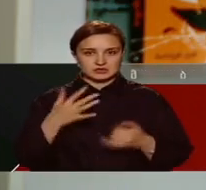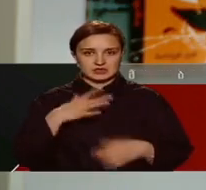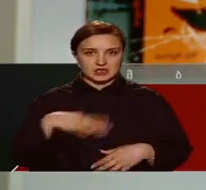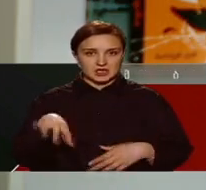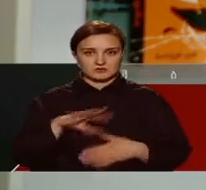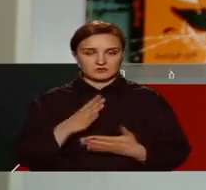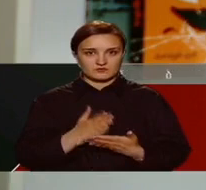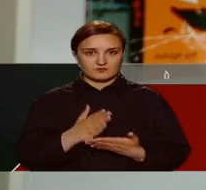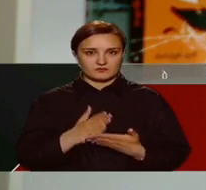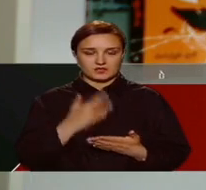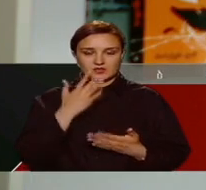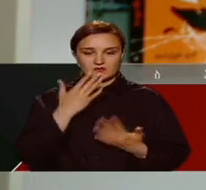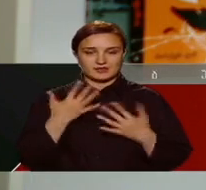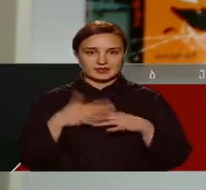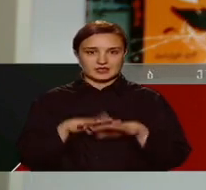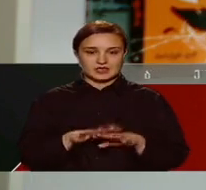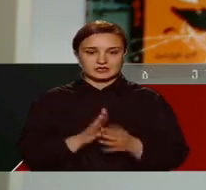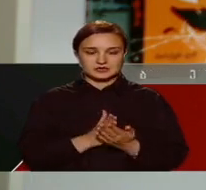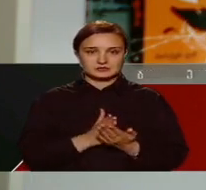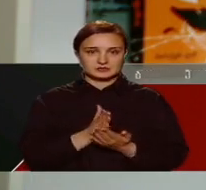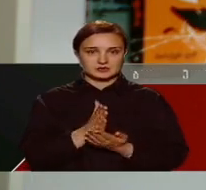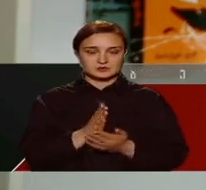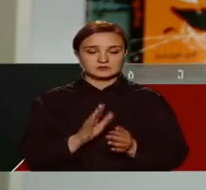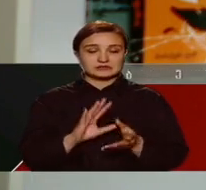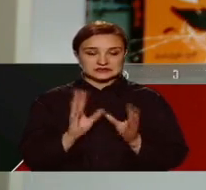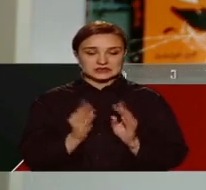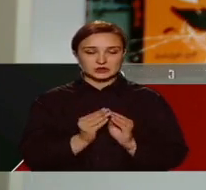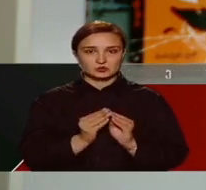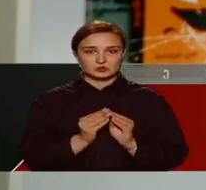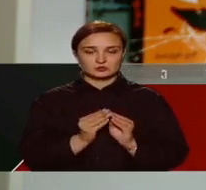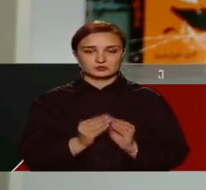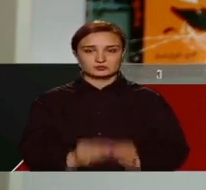წინაშე დგას ევროინტეგრაციის მიმართულებით, ზოგადად